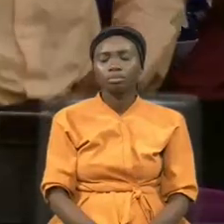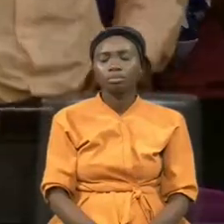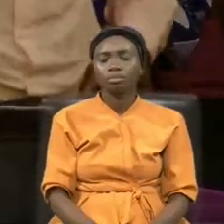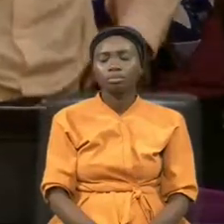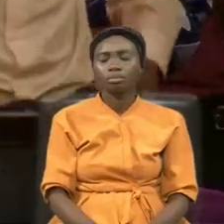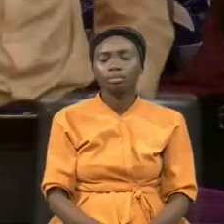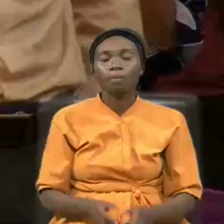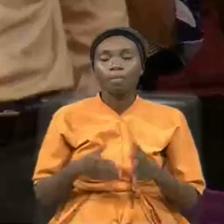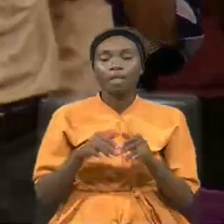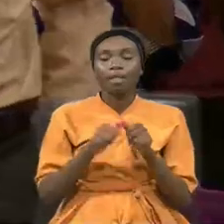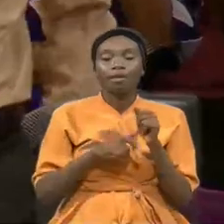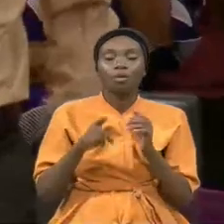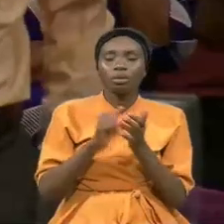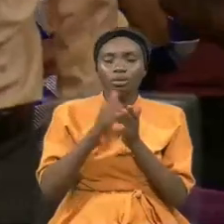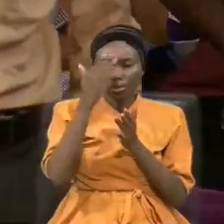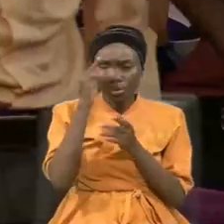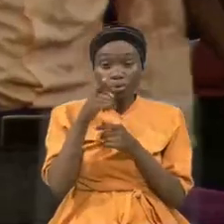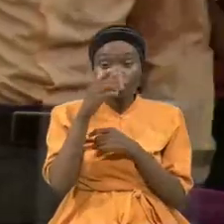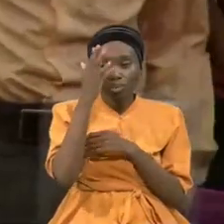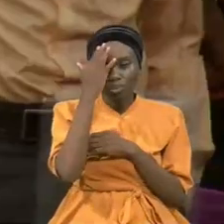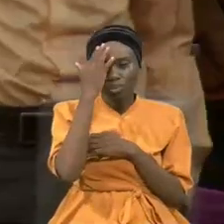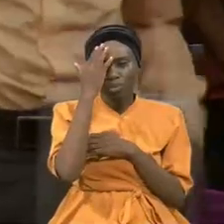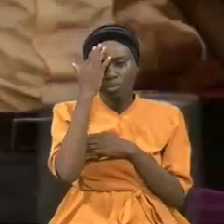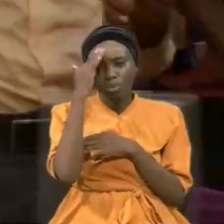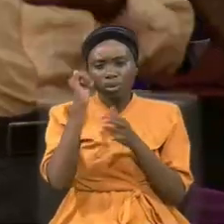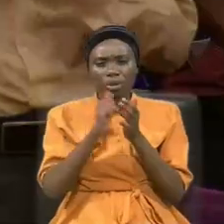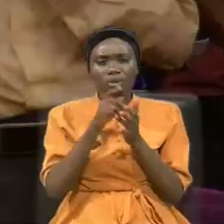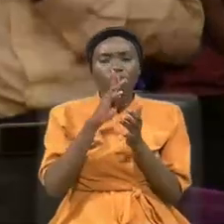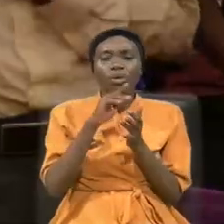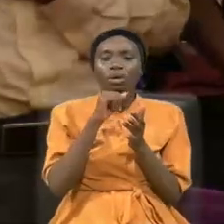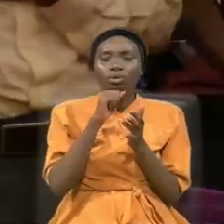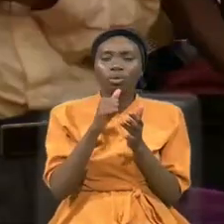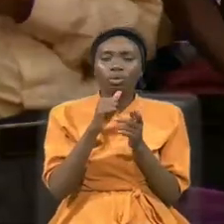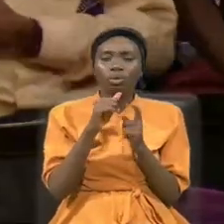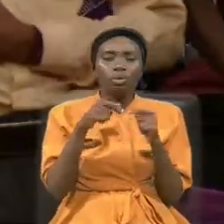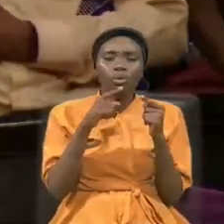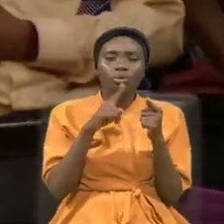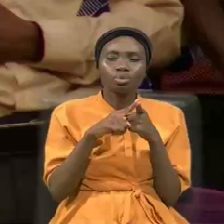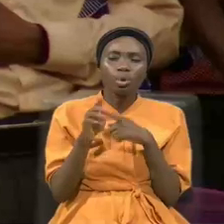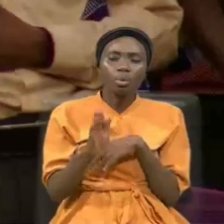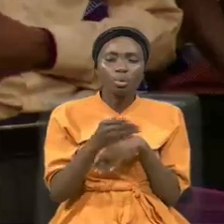Que tous ceux qui vous connaissent sachent que vous n'allez pas compromettre